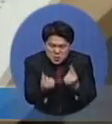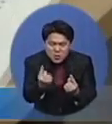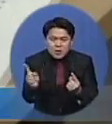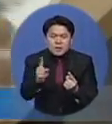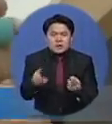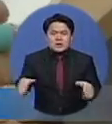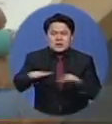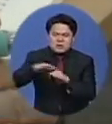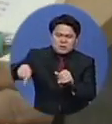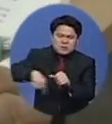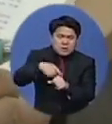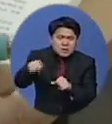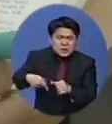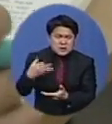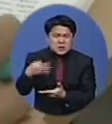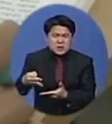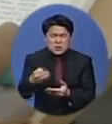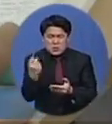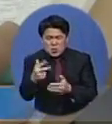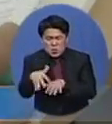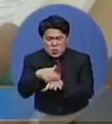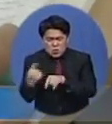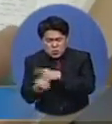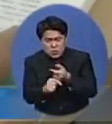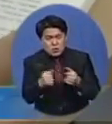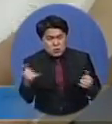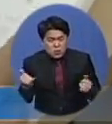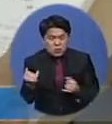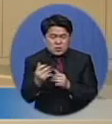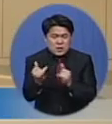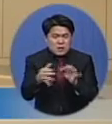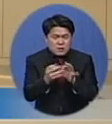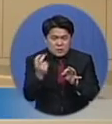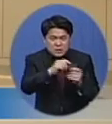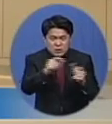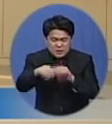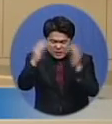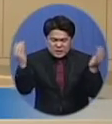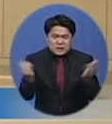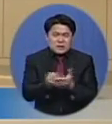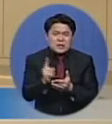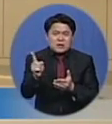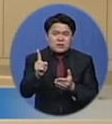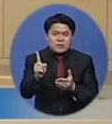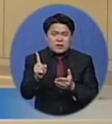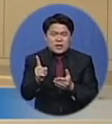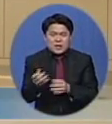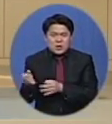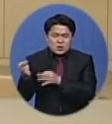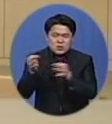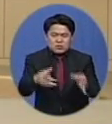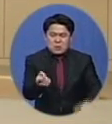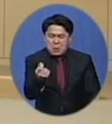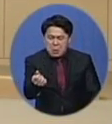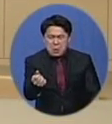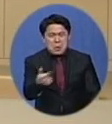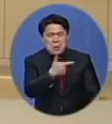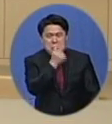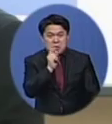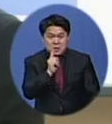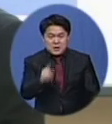시설 및 환경, 재정 및 조직 운영, 인적자원관리 등 모든 부분에서 자원 투입이 낮은 것으로